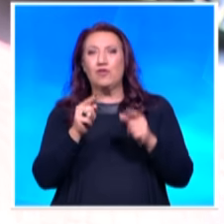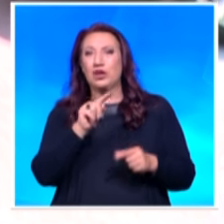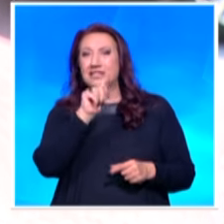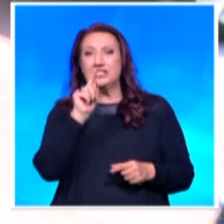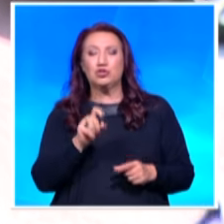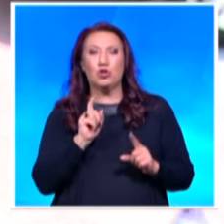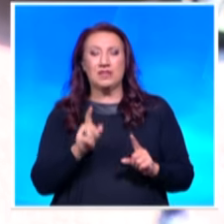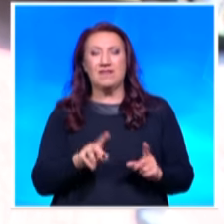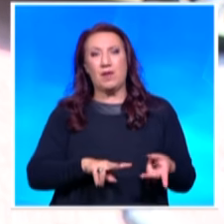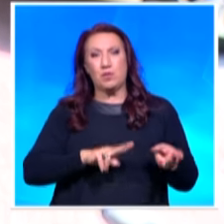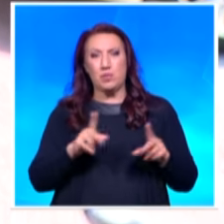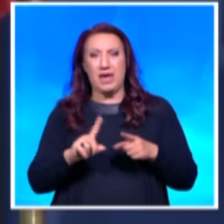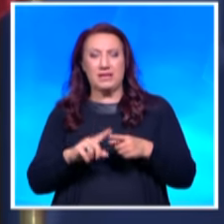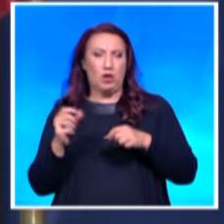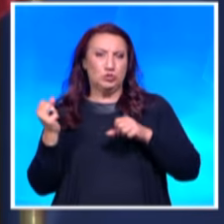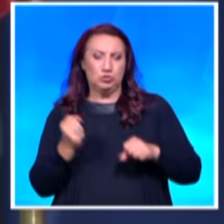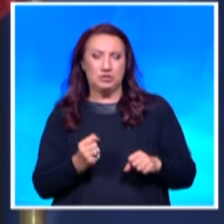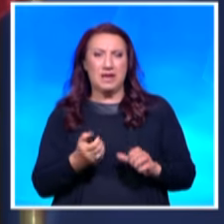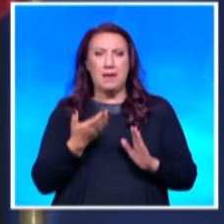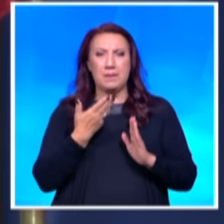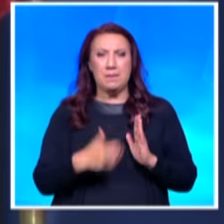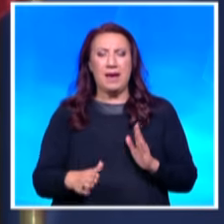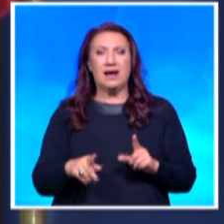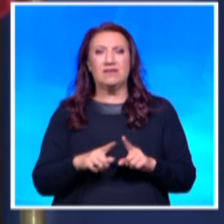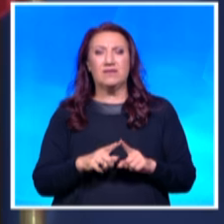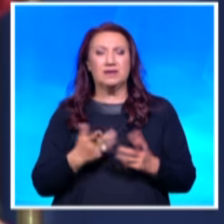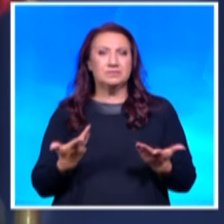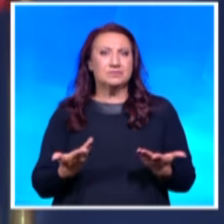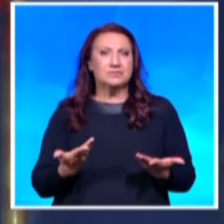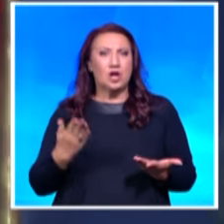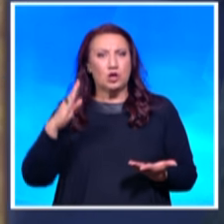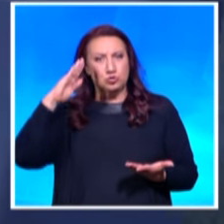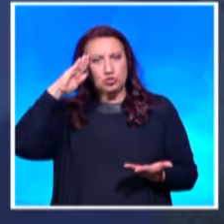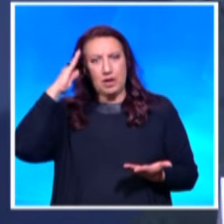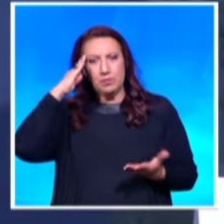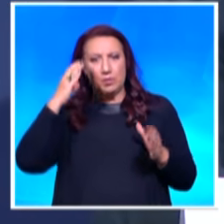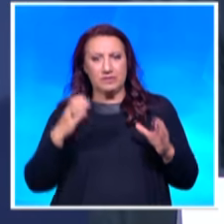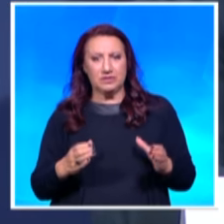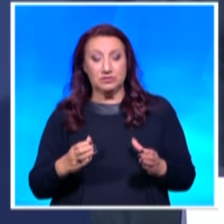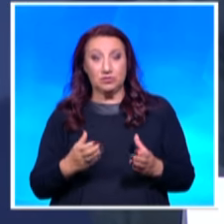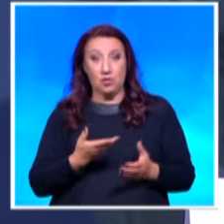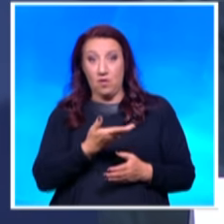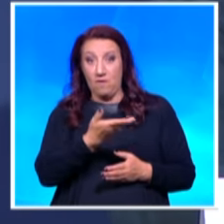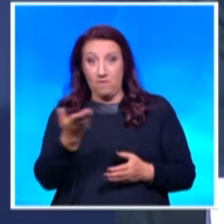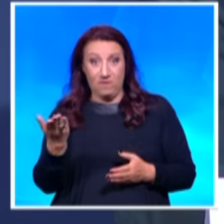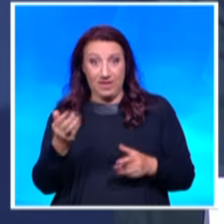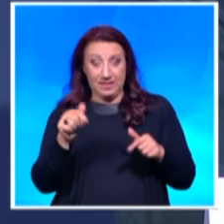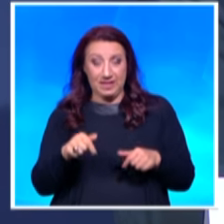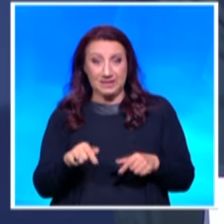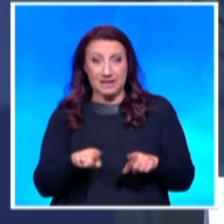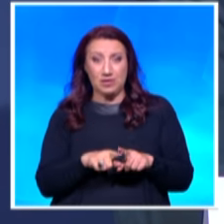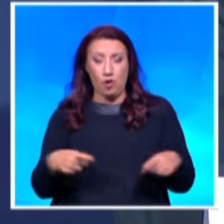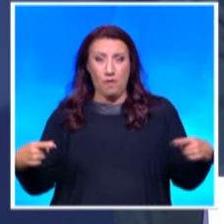премахване на статута на служебното правителство. Вие днес война ли обявихте на президента? Нека да кажа, че до